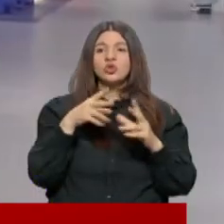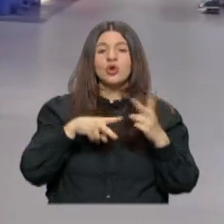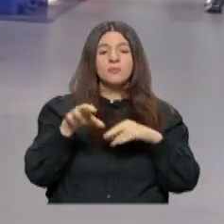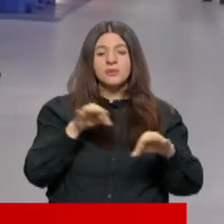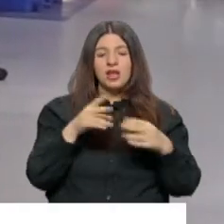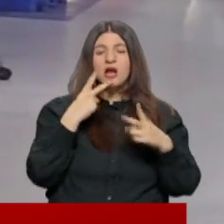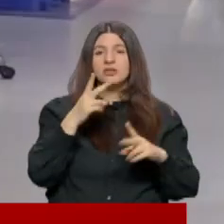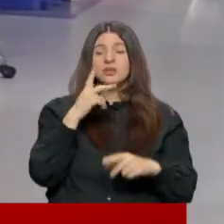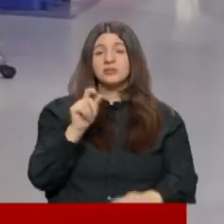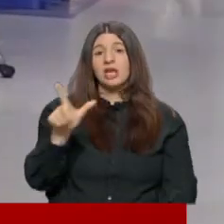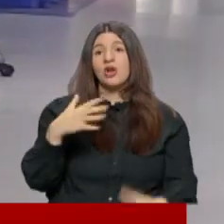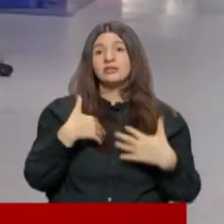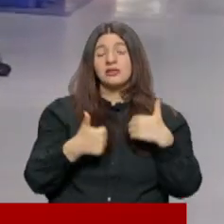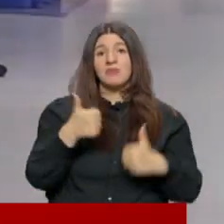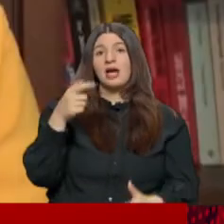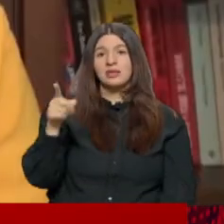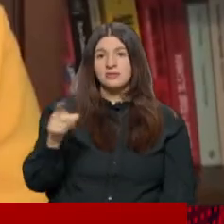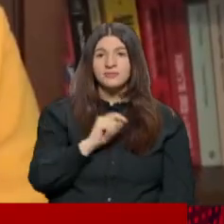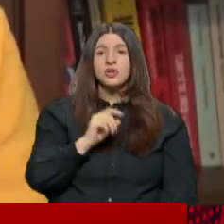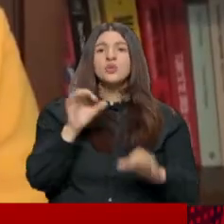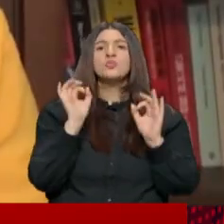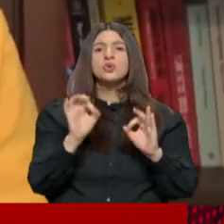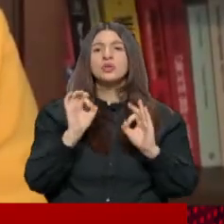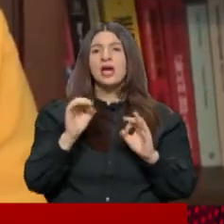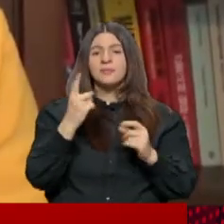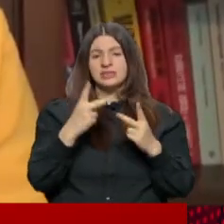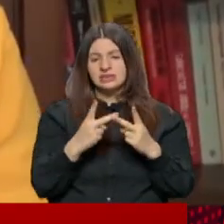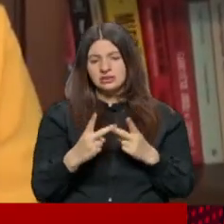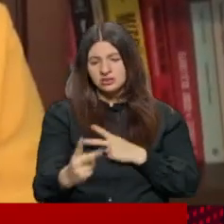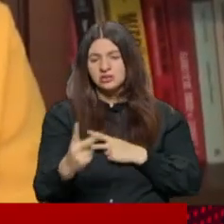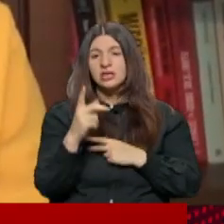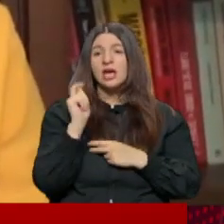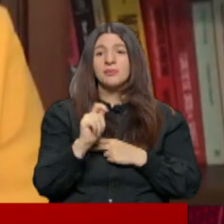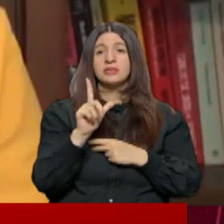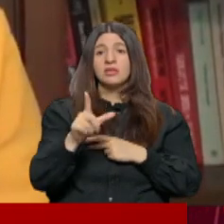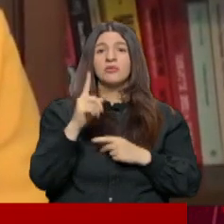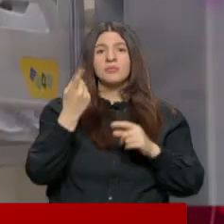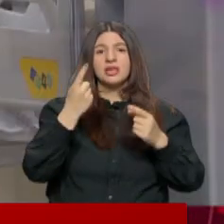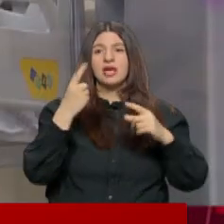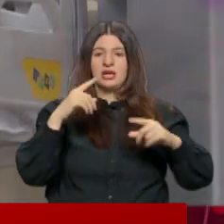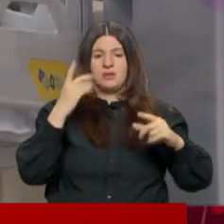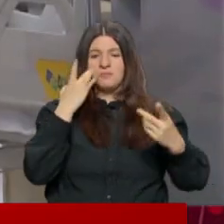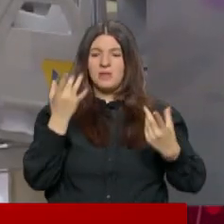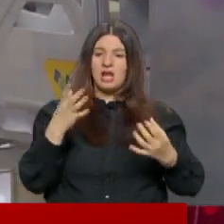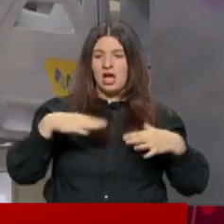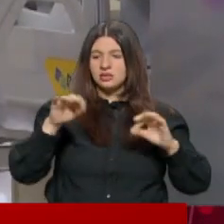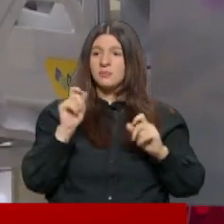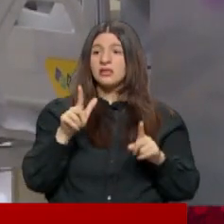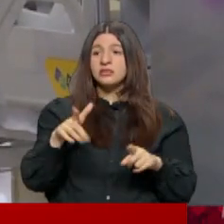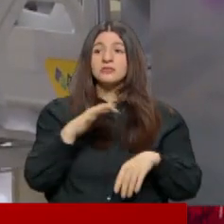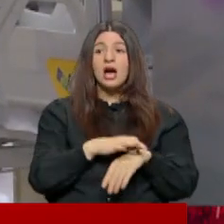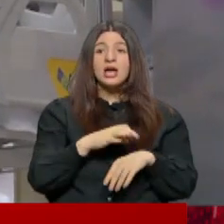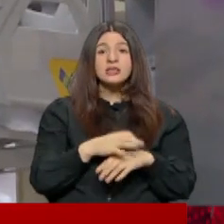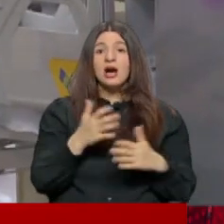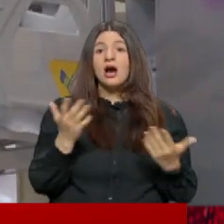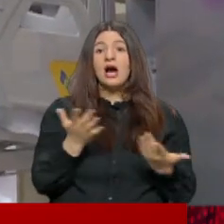haritası açıklaması gerekiyor Sağlık Bakanlığı'nın. Mutlaka bir akış şeması, algoritma oluşturulması lazım. Hasta